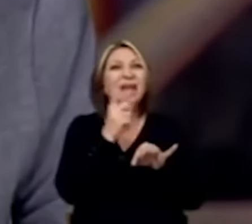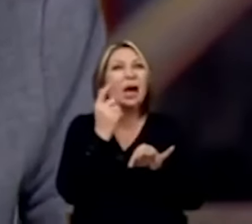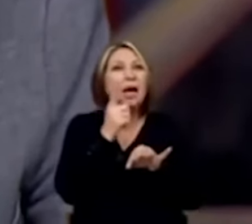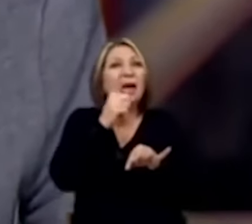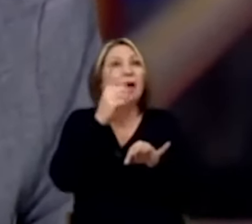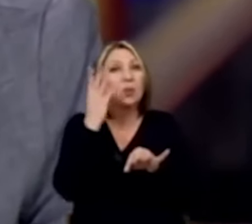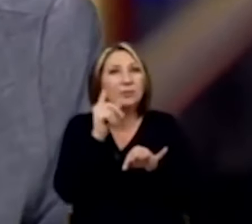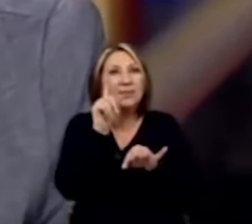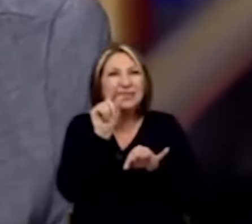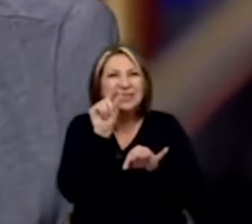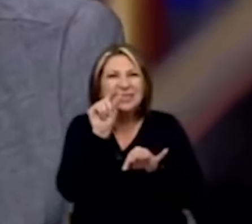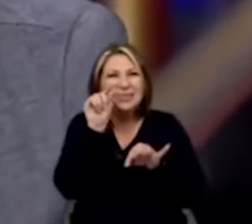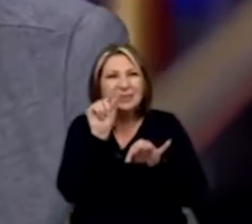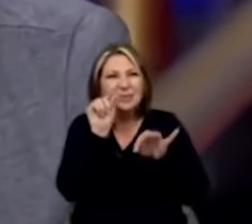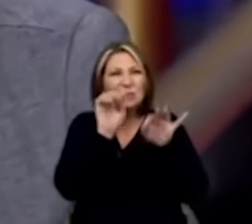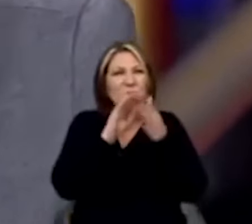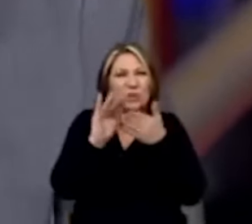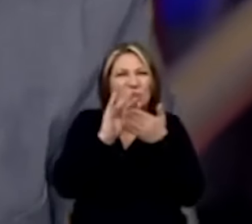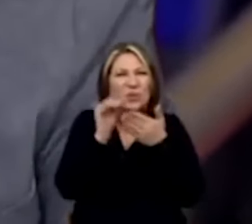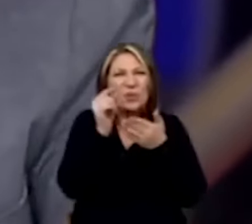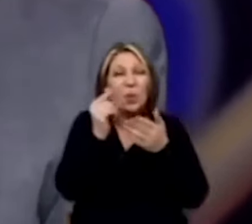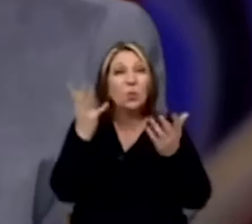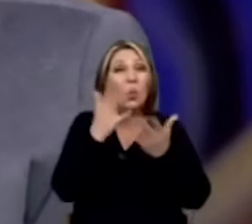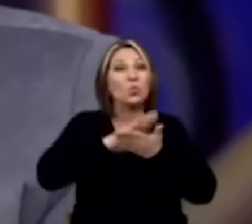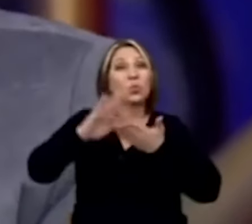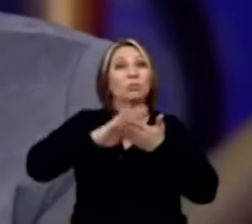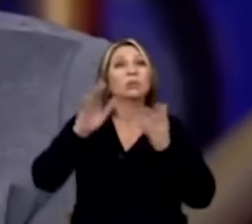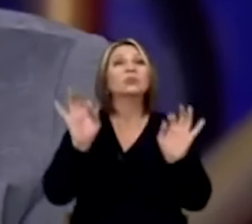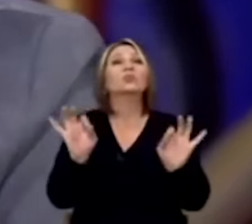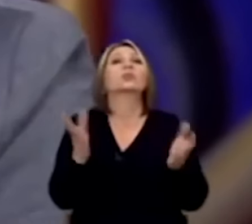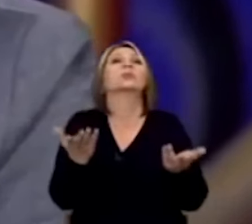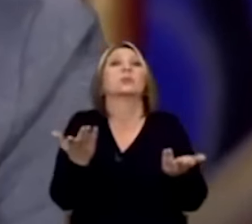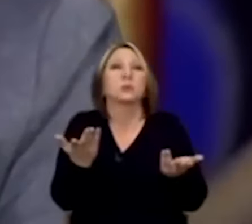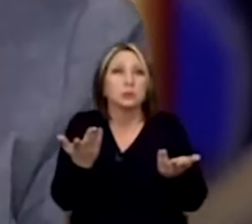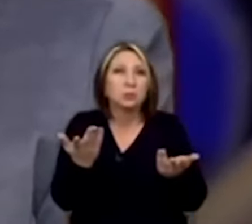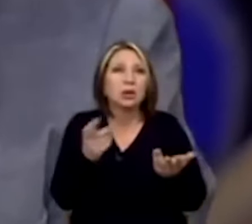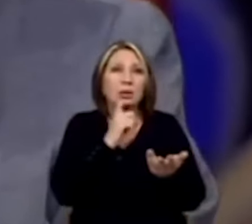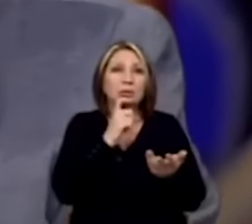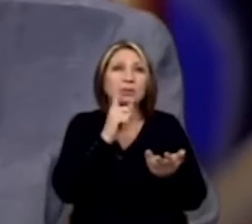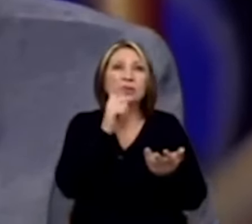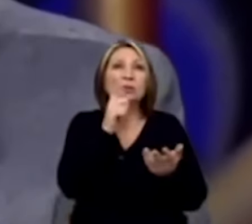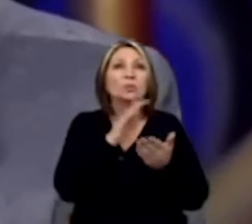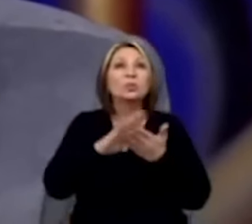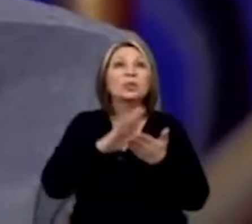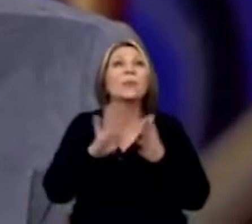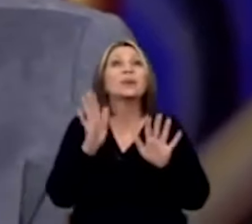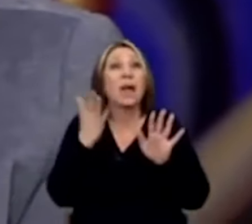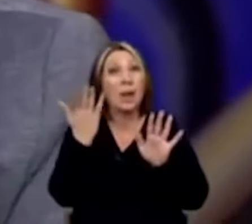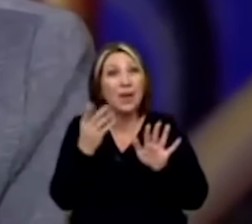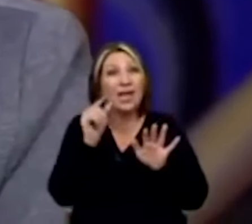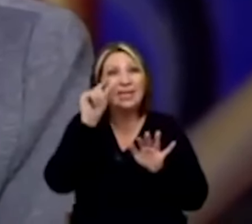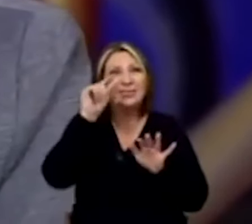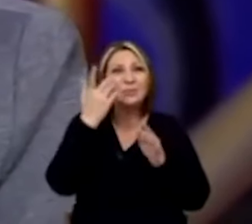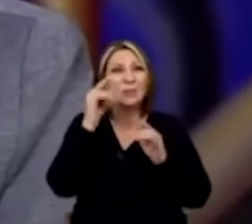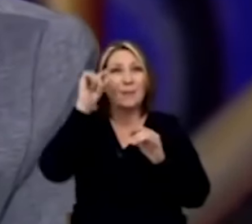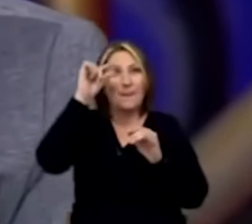eğer, sadece bir gıdım onları düzeltiyorlar. Çok abartı sesleri zaten düzeltemezler. Abartı okunan yanlış sesleri düzeltemezler. Ama yarım